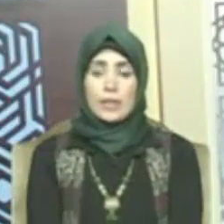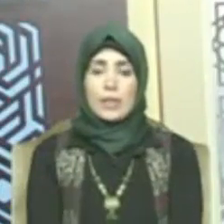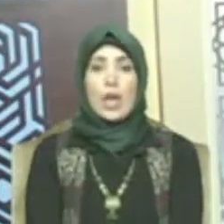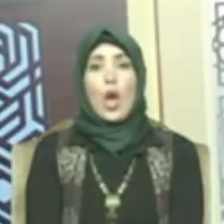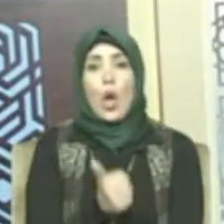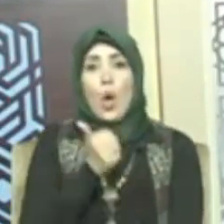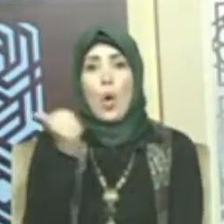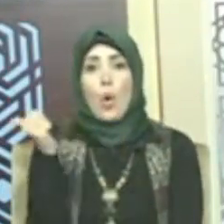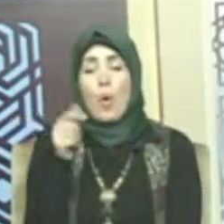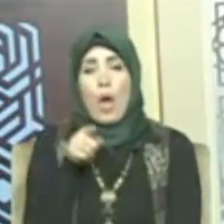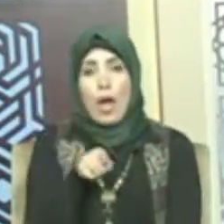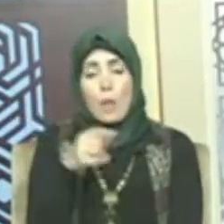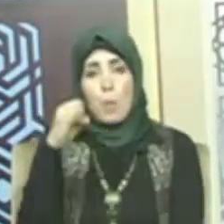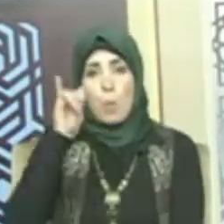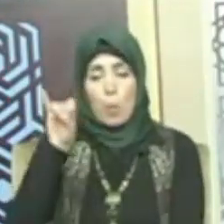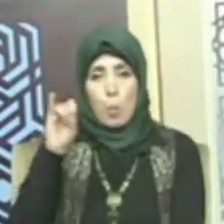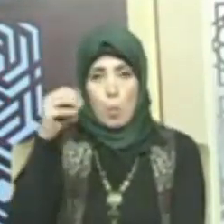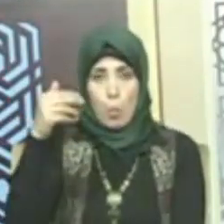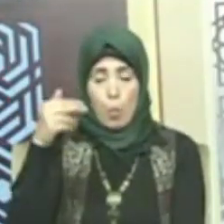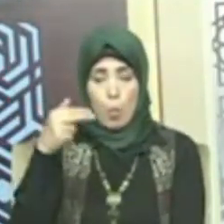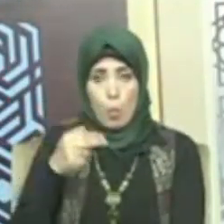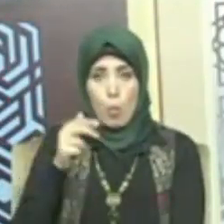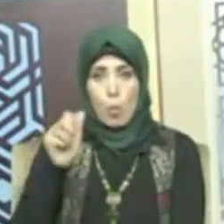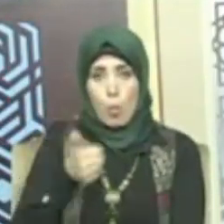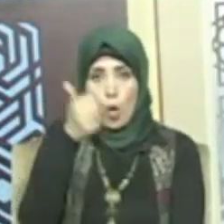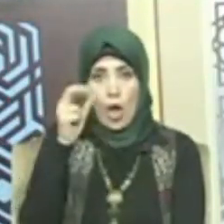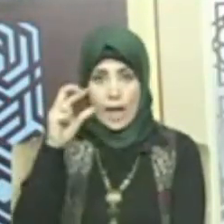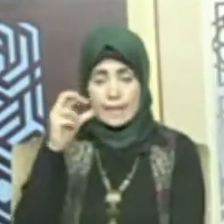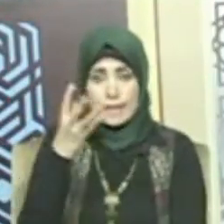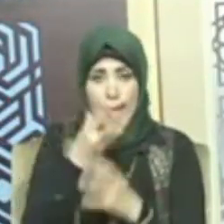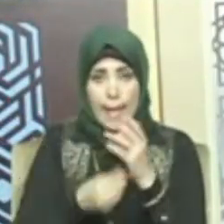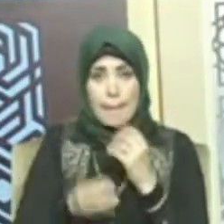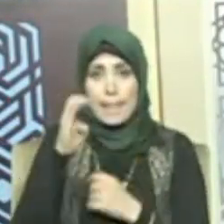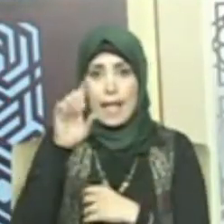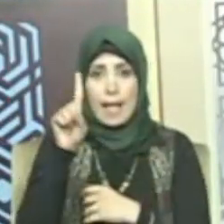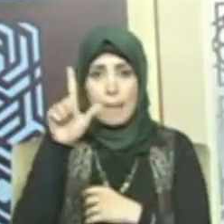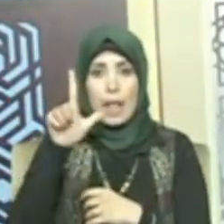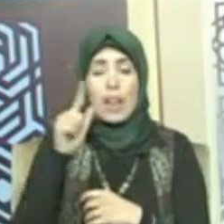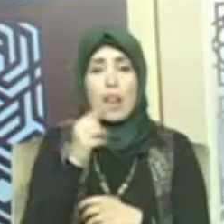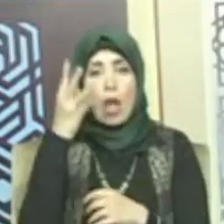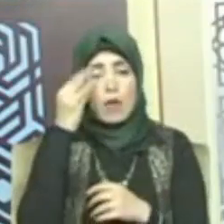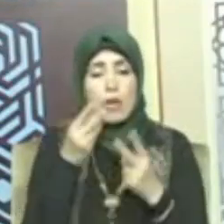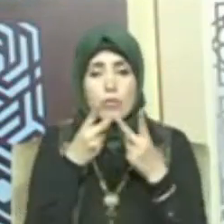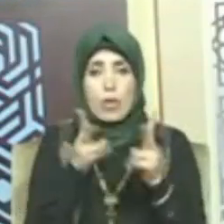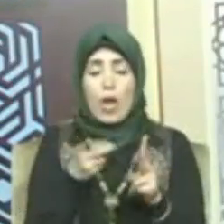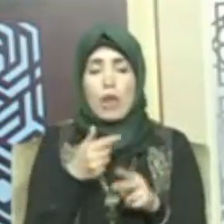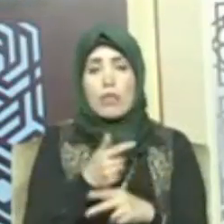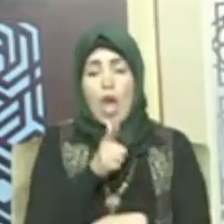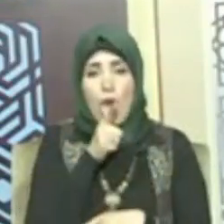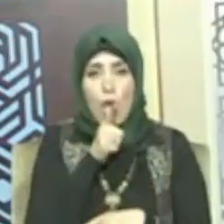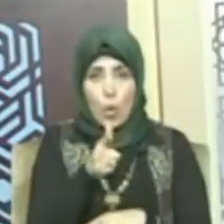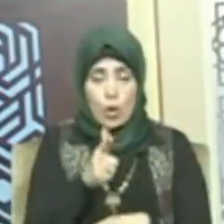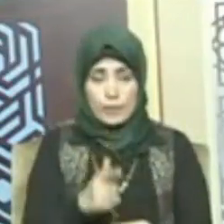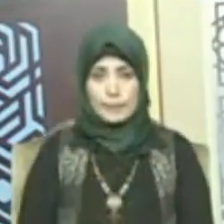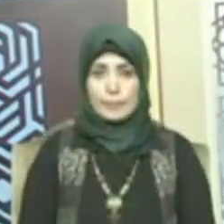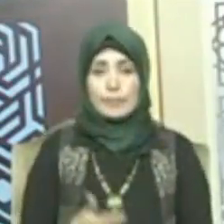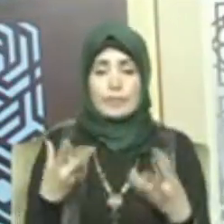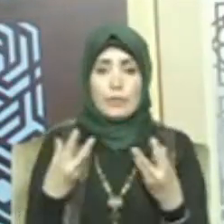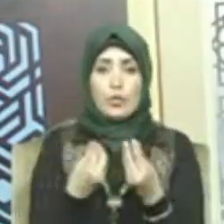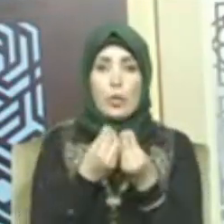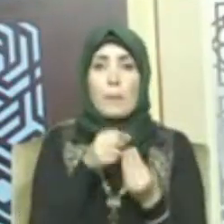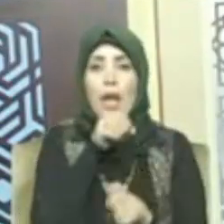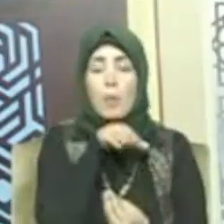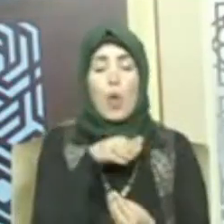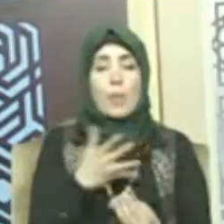وعن سيدنا معاذ بن جبل رضي الله عنه يقول: كنت رديف رسول الله صلى